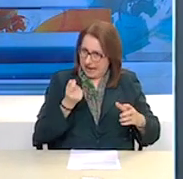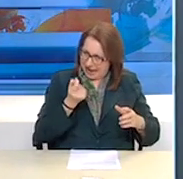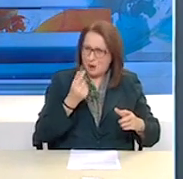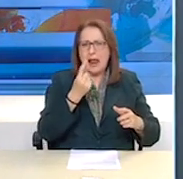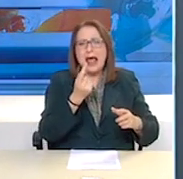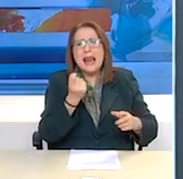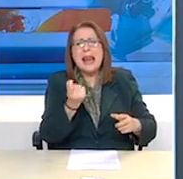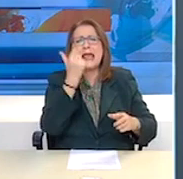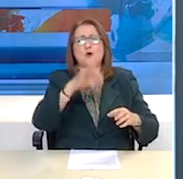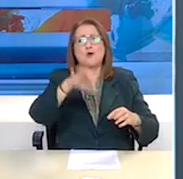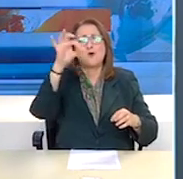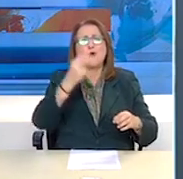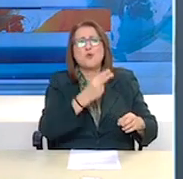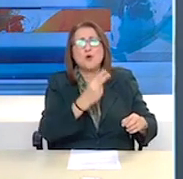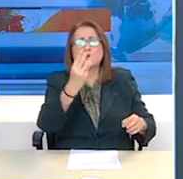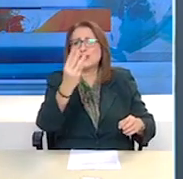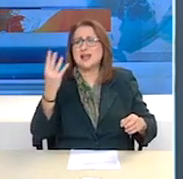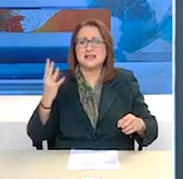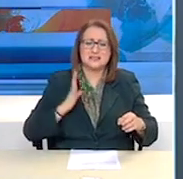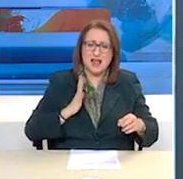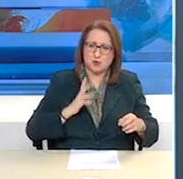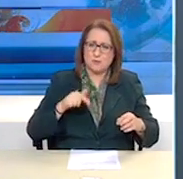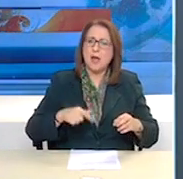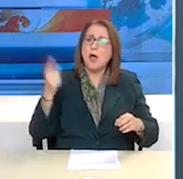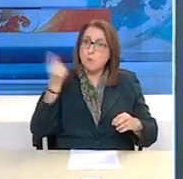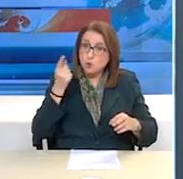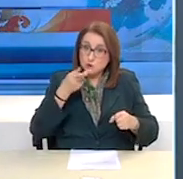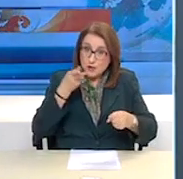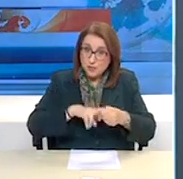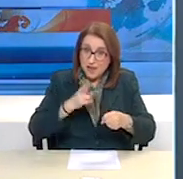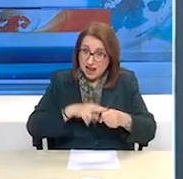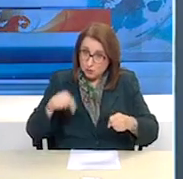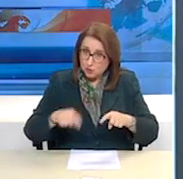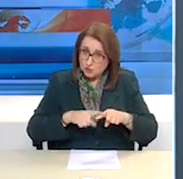επανέλθω με περισσότερα δεδομένα σε αυτό σε επόμενη συνεδρίαση. Σας ευχαριστώ πολύ.